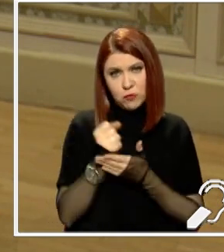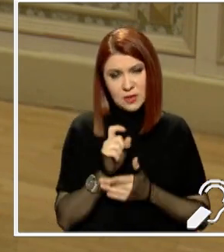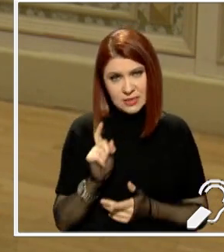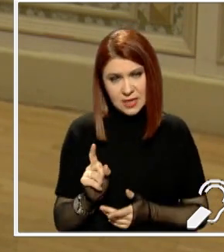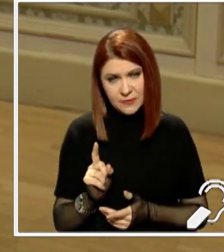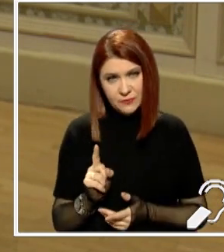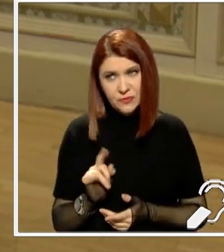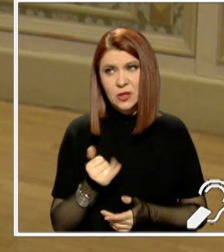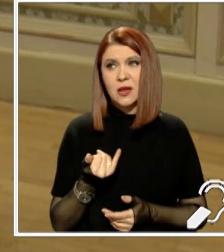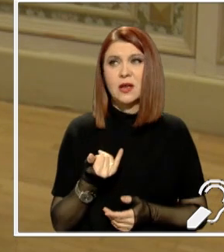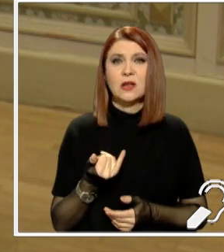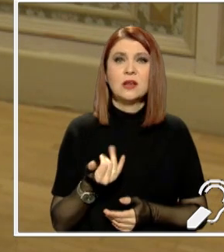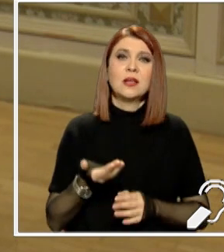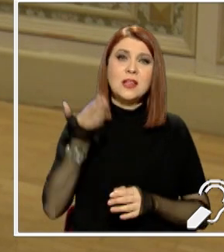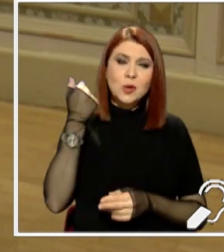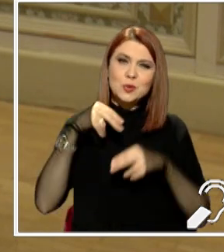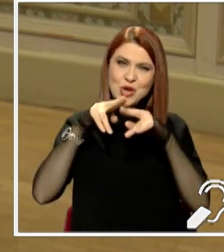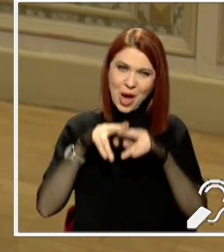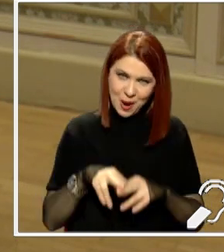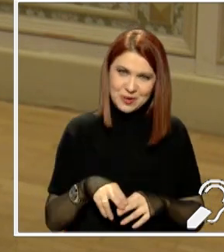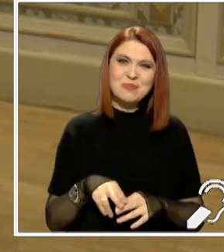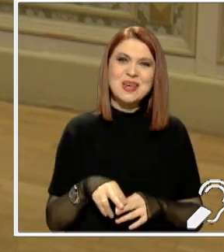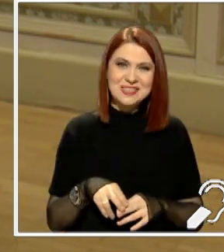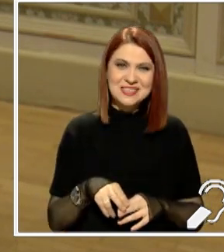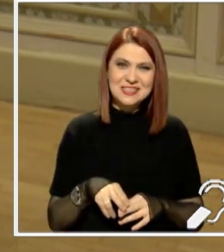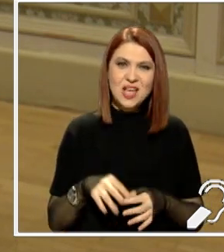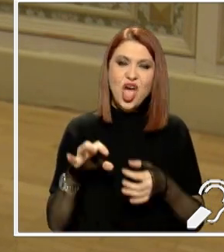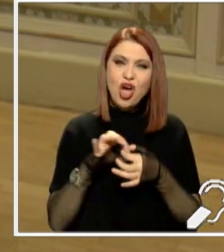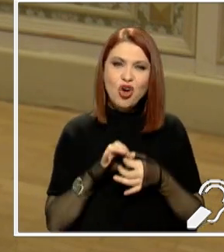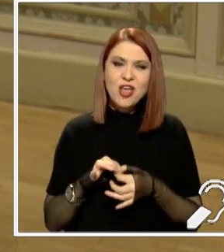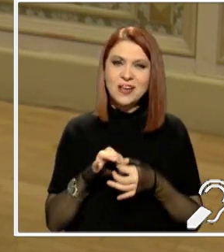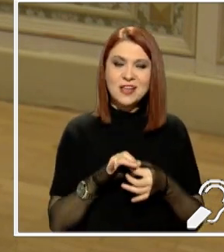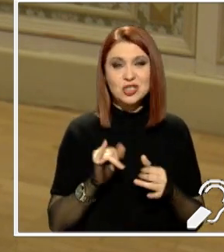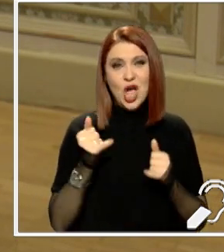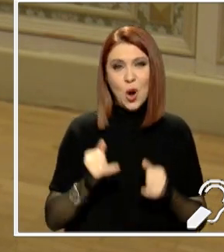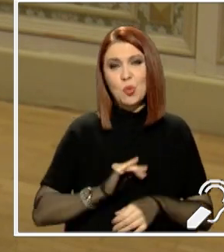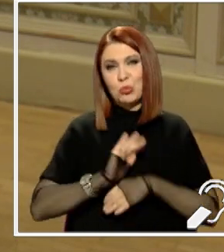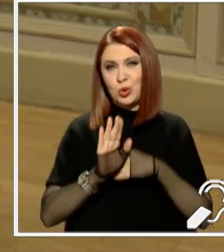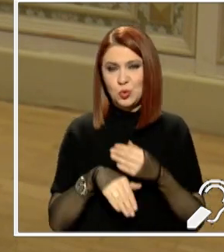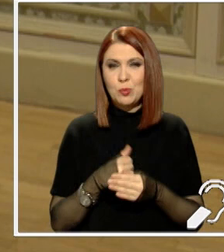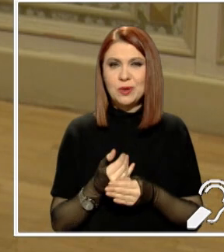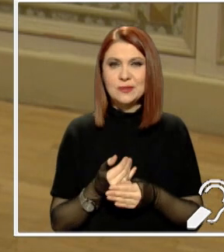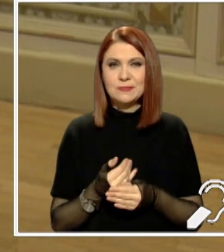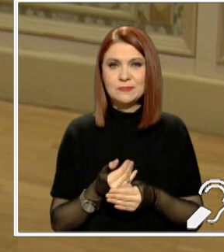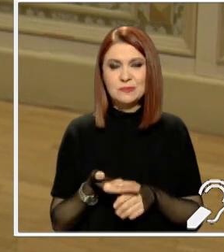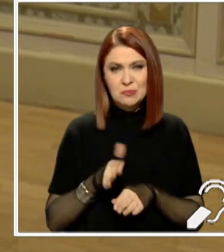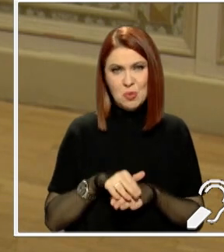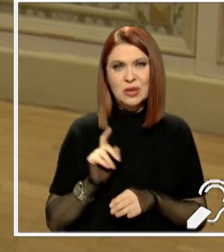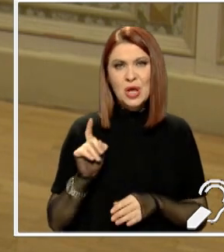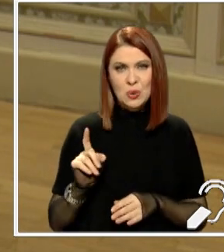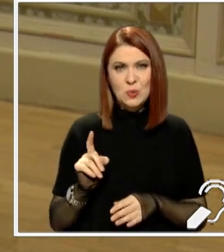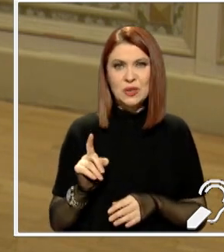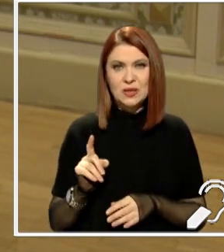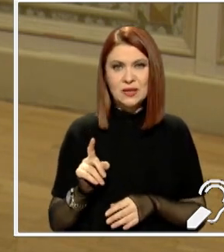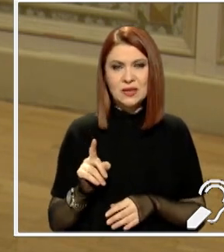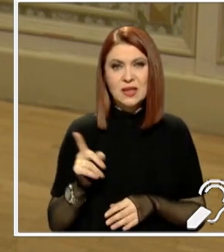Sternin. Și de atunci am rămas, bineînțeles, conectați și acum, după moartea lui, desigur,